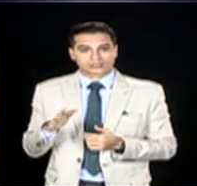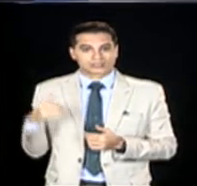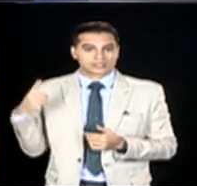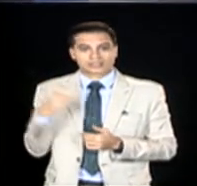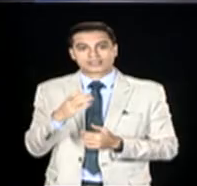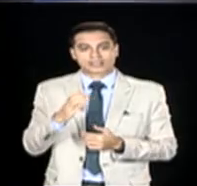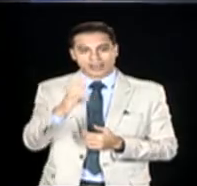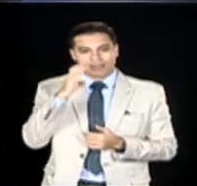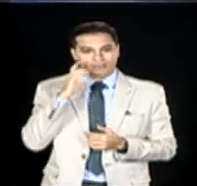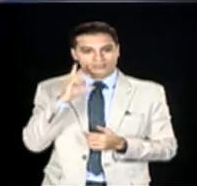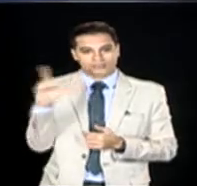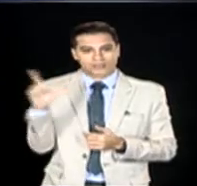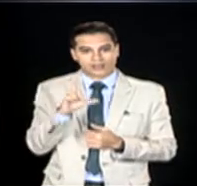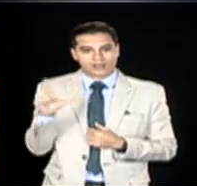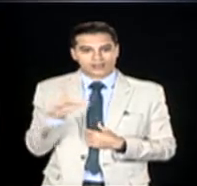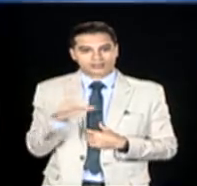إجابة صحيحة.